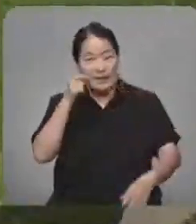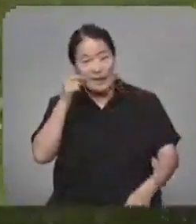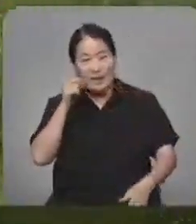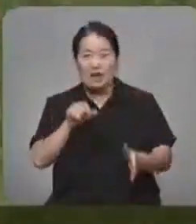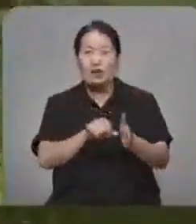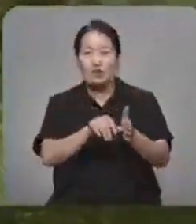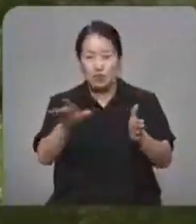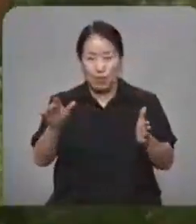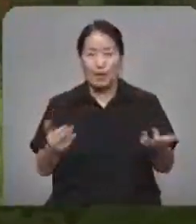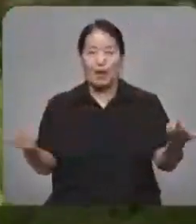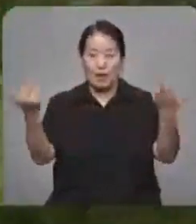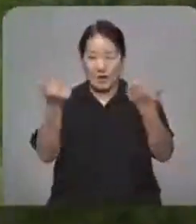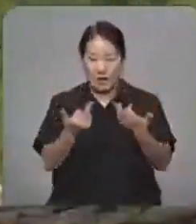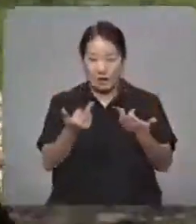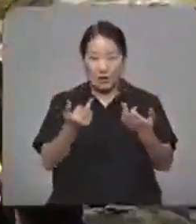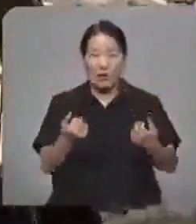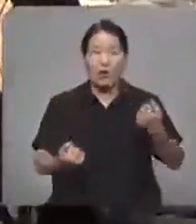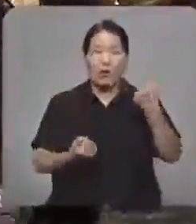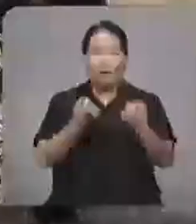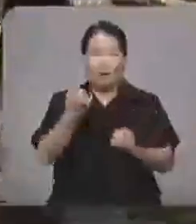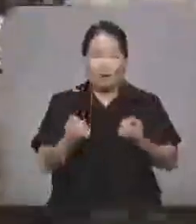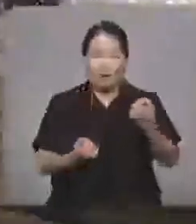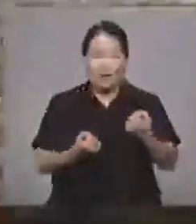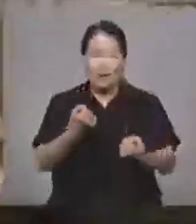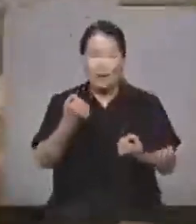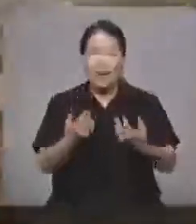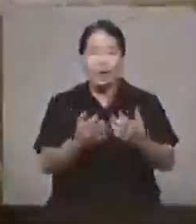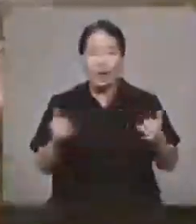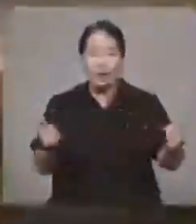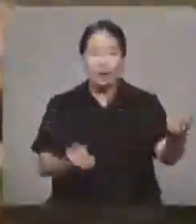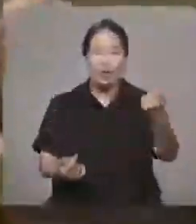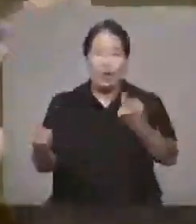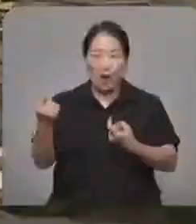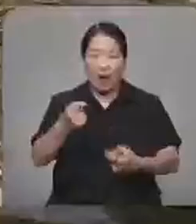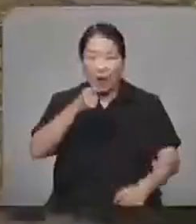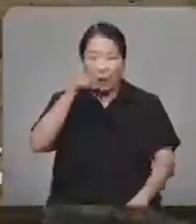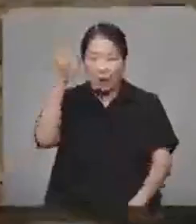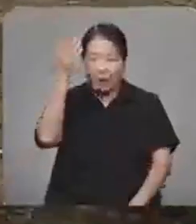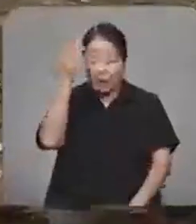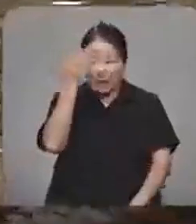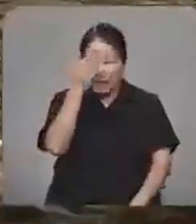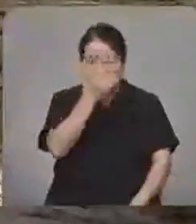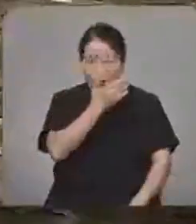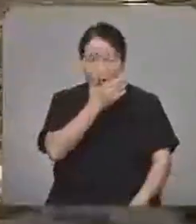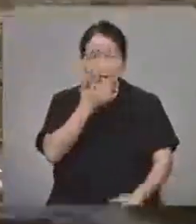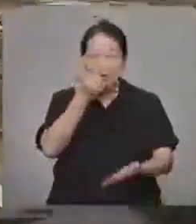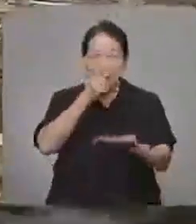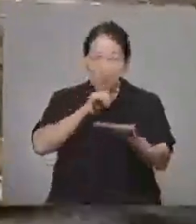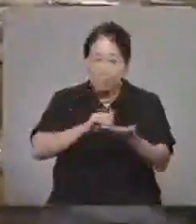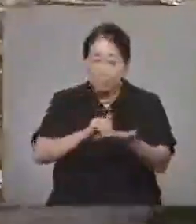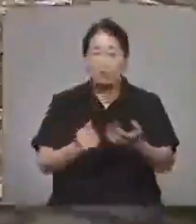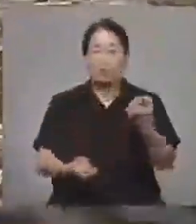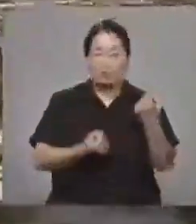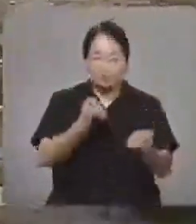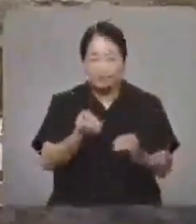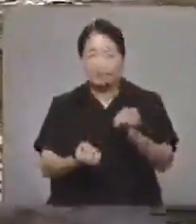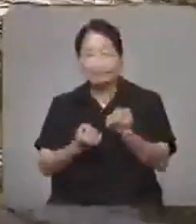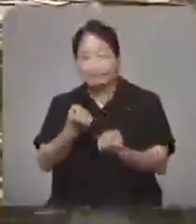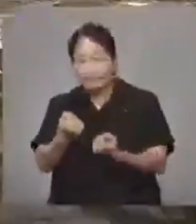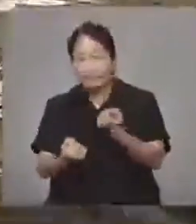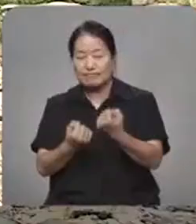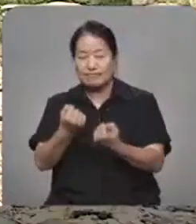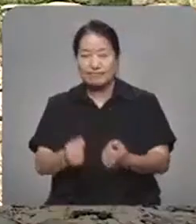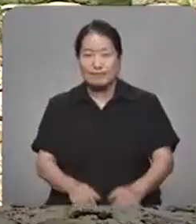꼽힙니다. 자전거 여행자들도 찾아 투명할 정도로 맑은 계곡과 기암 괴석을 즐깁니다.